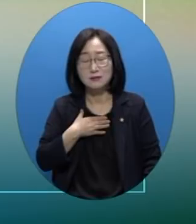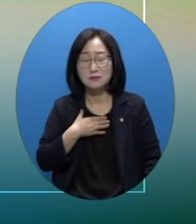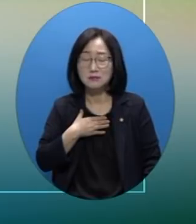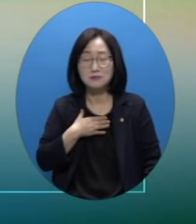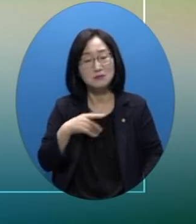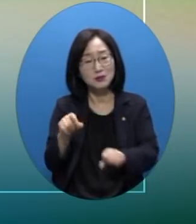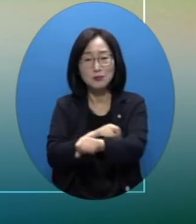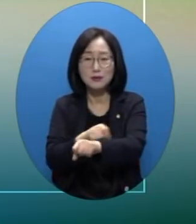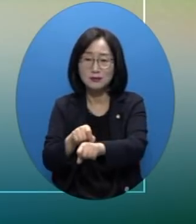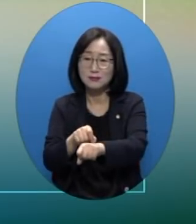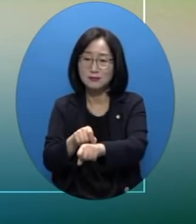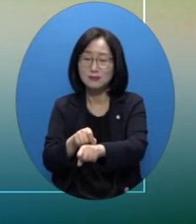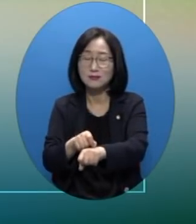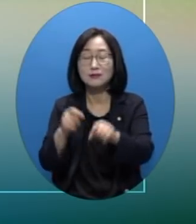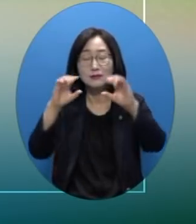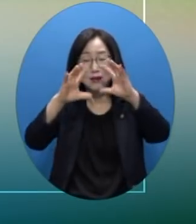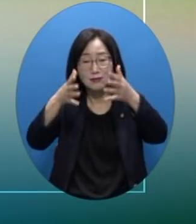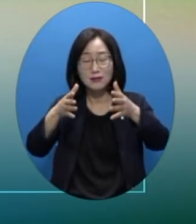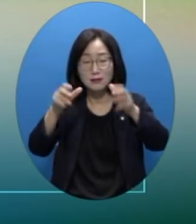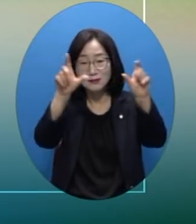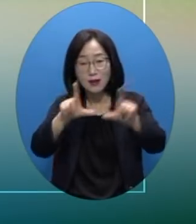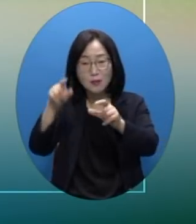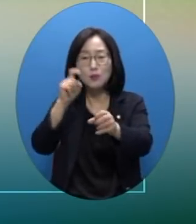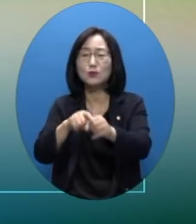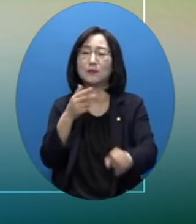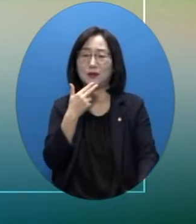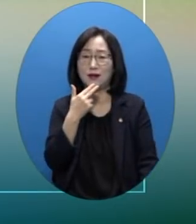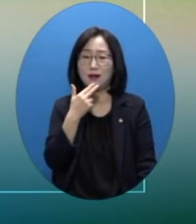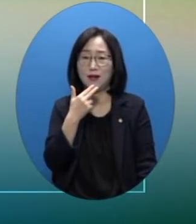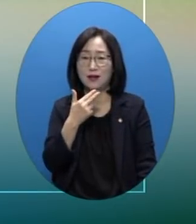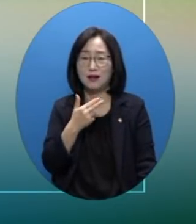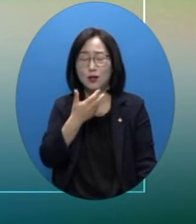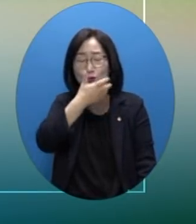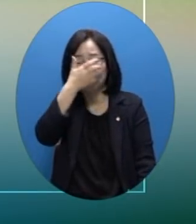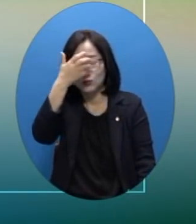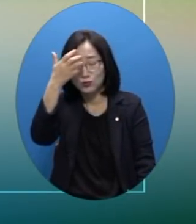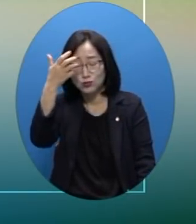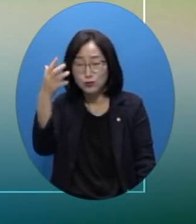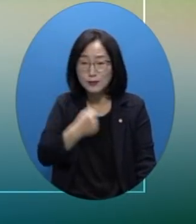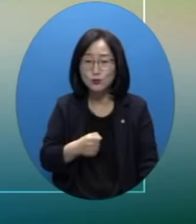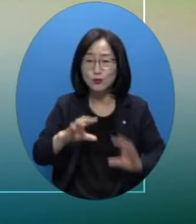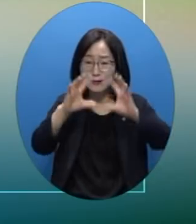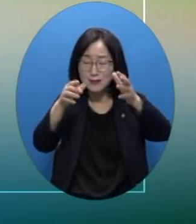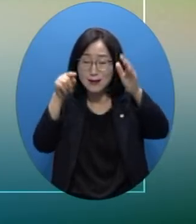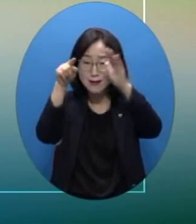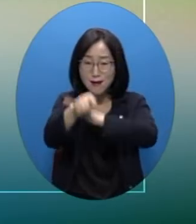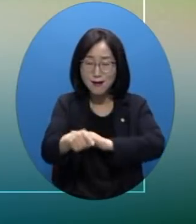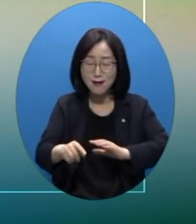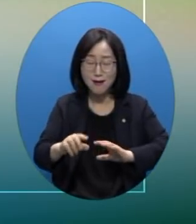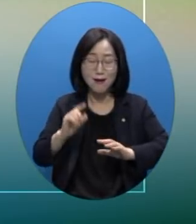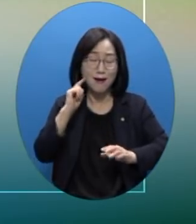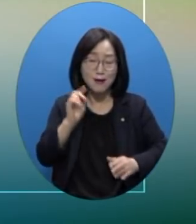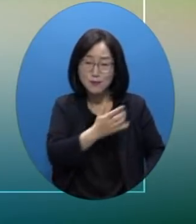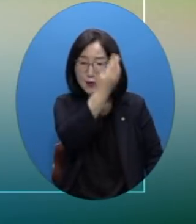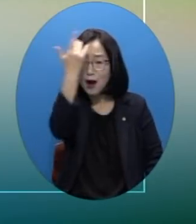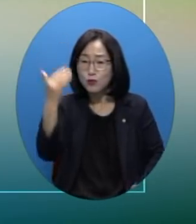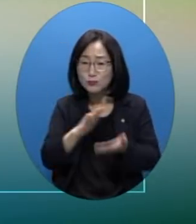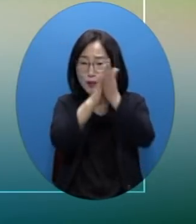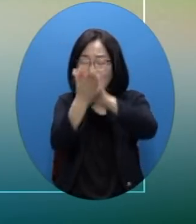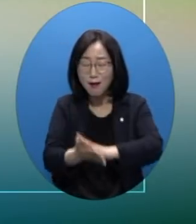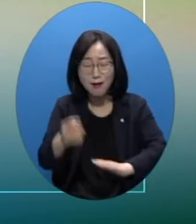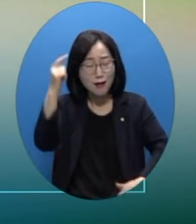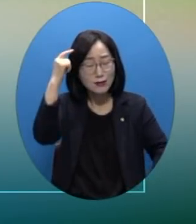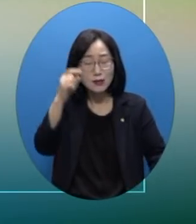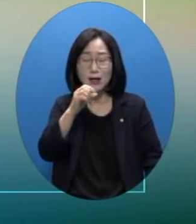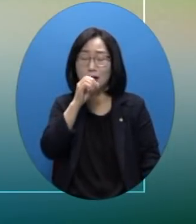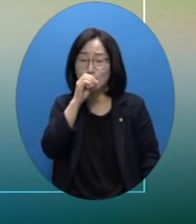딱히 세상을 살아가는 목적이 없었습니다. 원대한 꿈을 가지고 세상에 나아가 이 세상을 더 아름다운 곳으로 만들겠다는 생각 같은